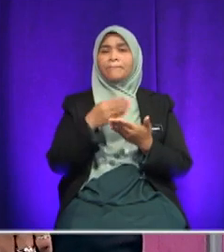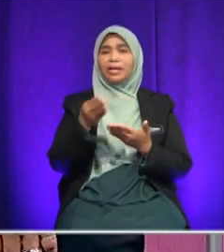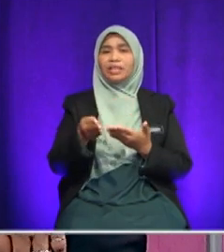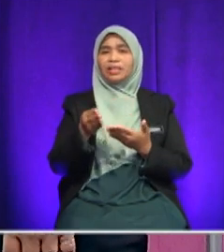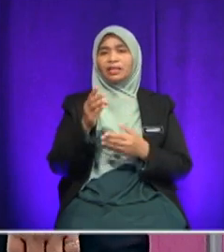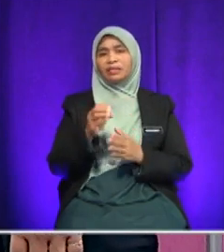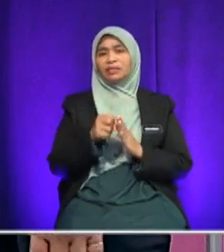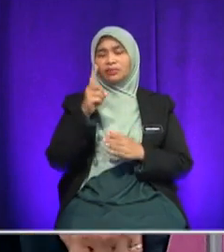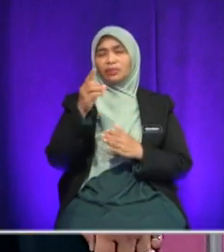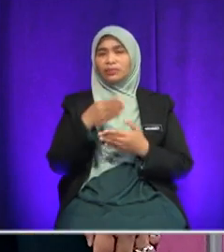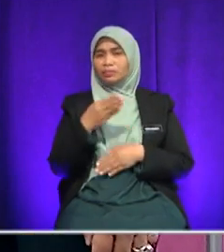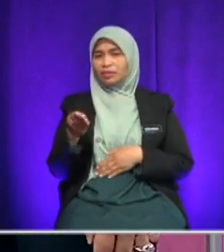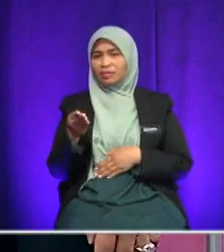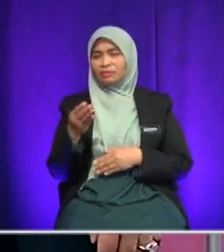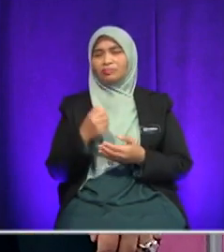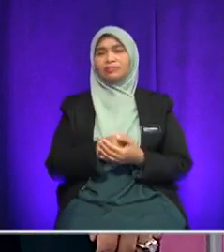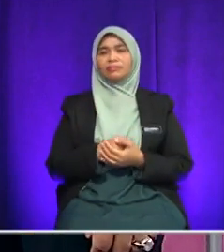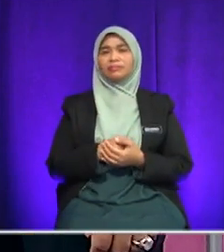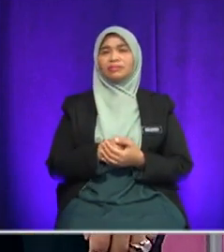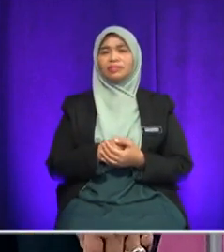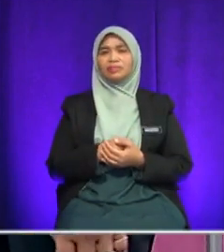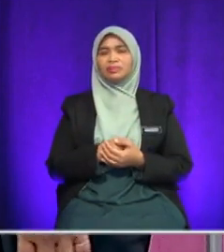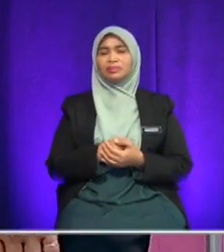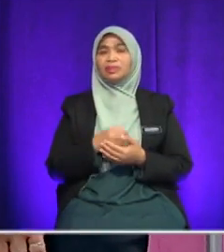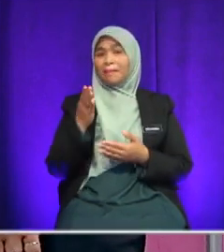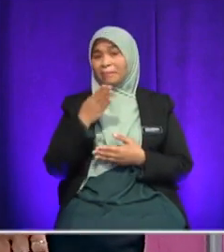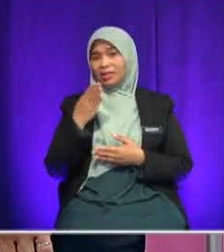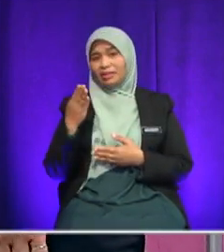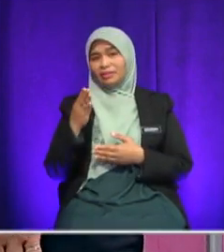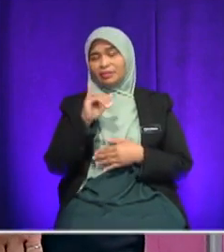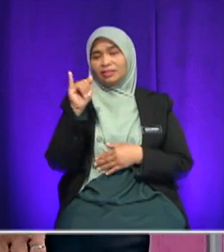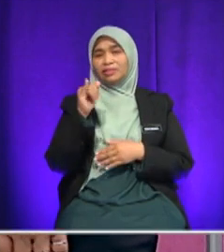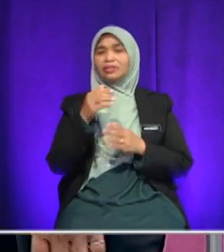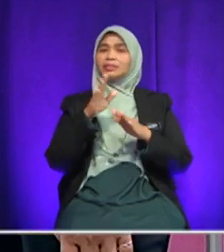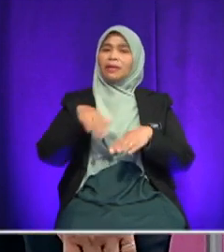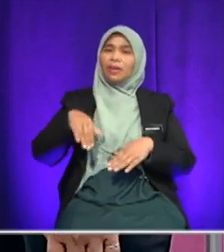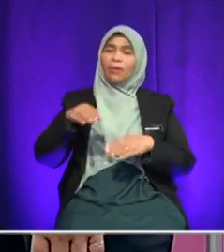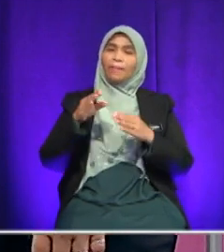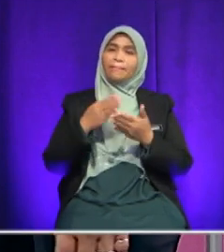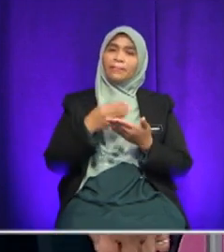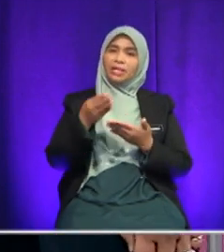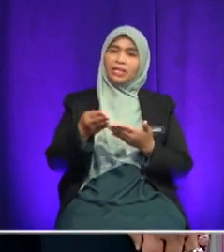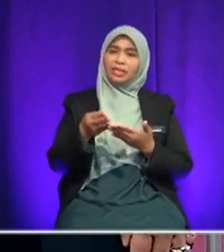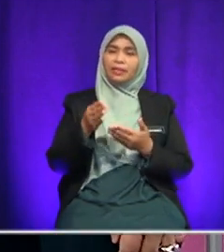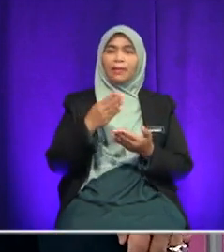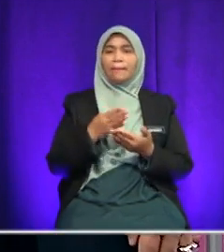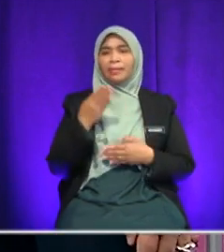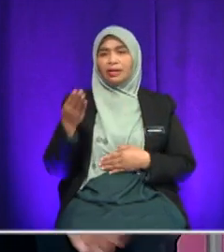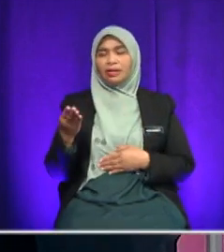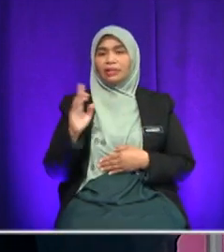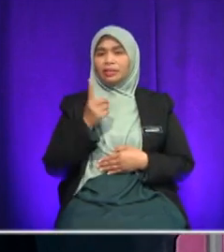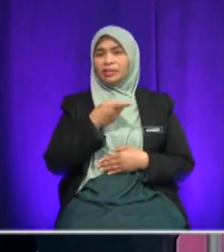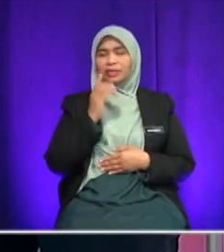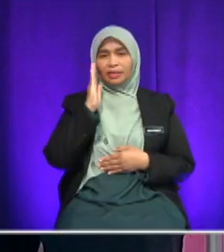menentukan kita membeli sesuatu barang? So, biasanya sebelum kita membeli sesuatu barang, kita akan